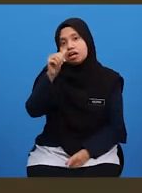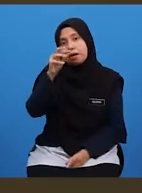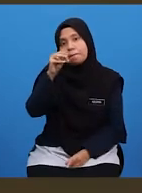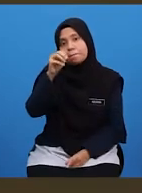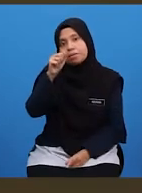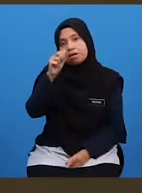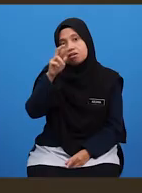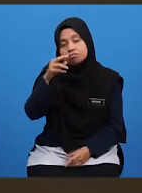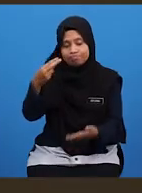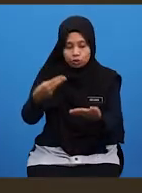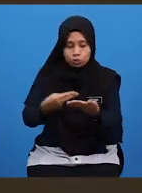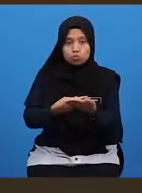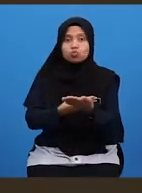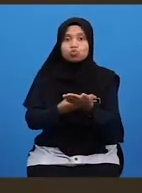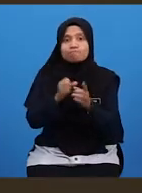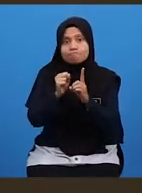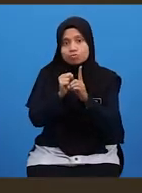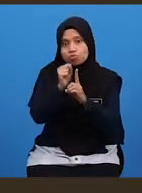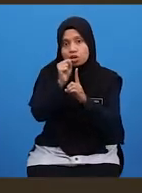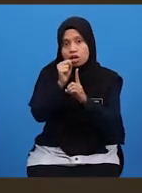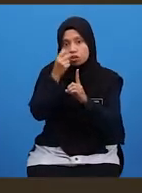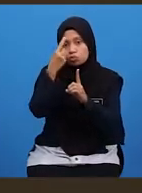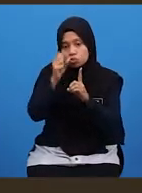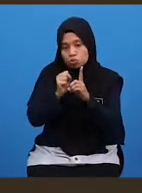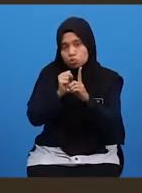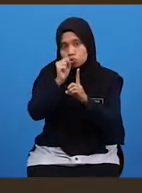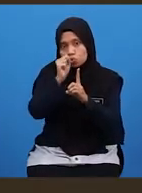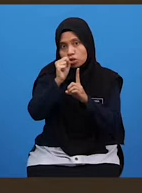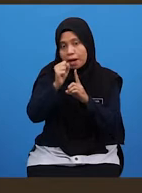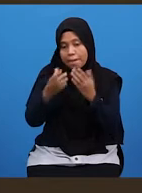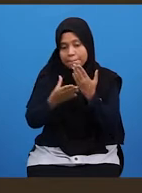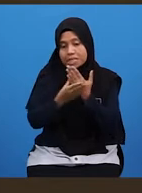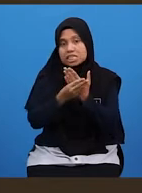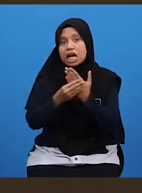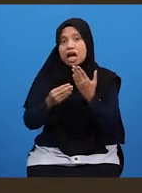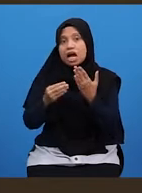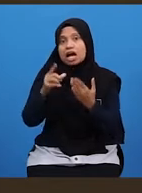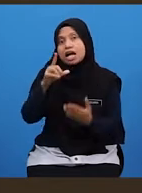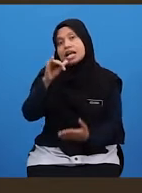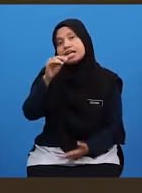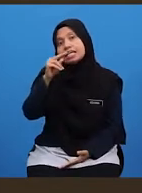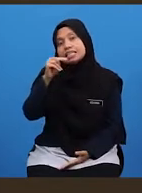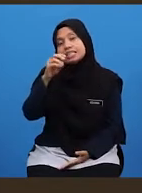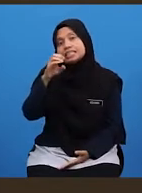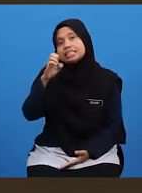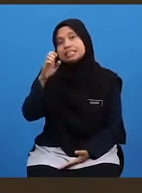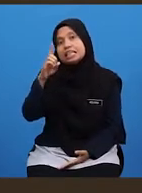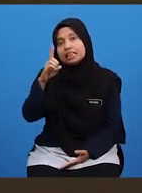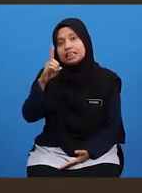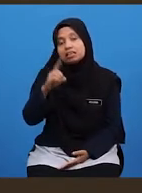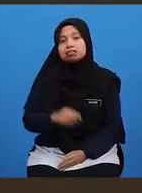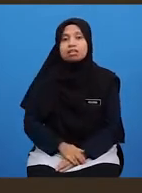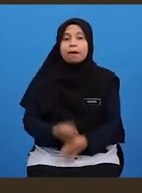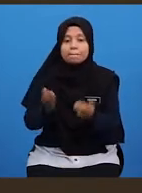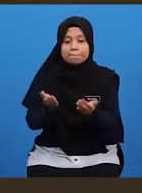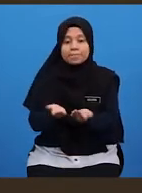sudu penyukat, digunakan untuk menyukat minyak linsih, periuk peleburan,